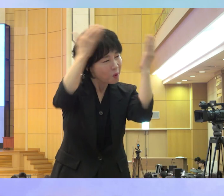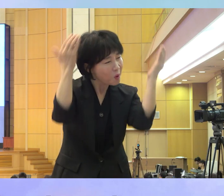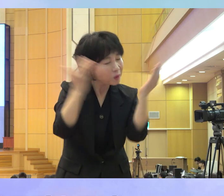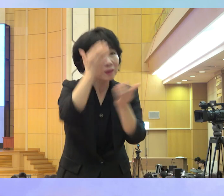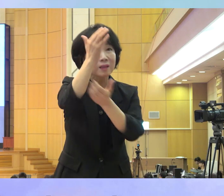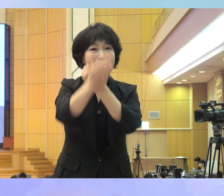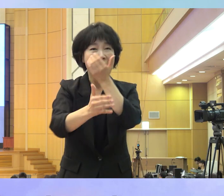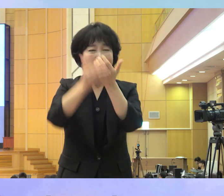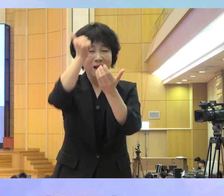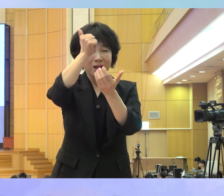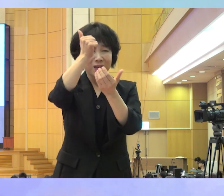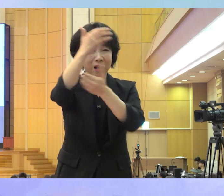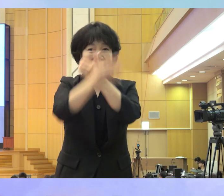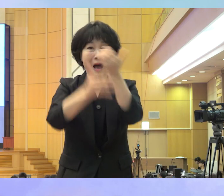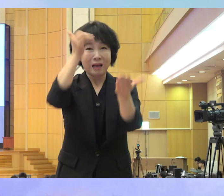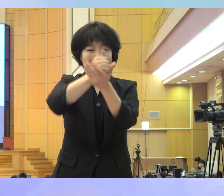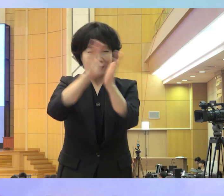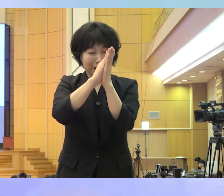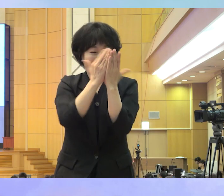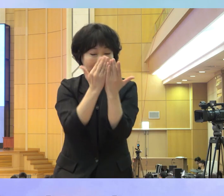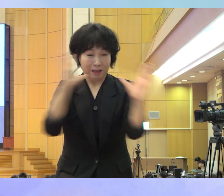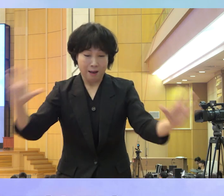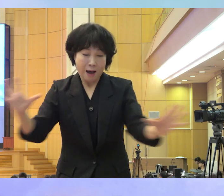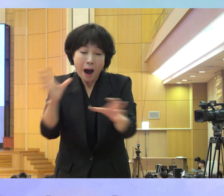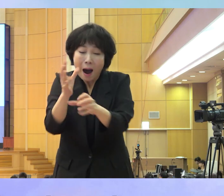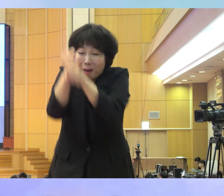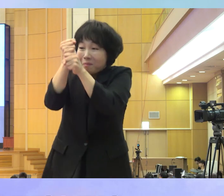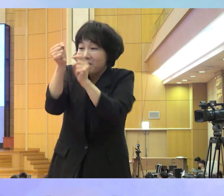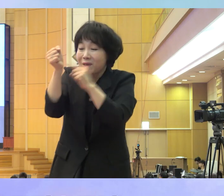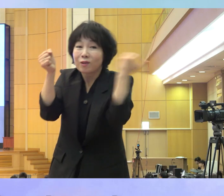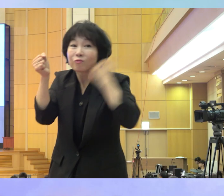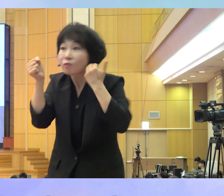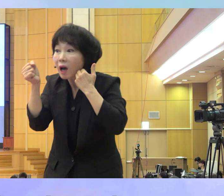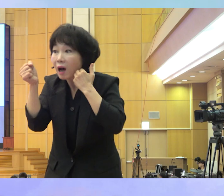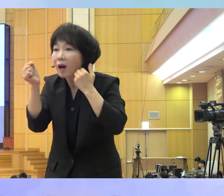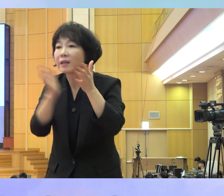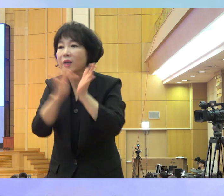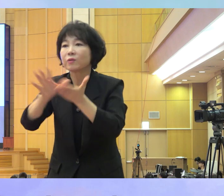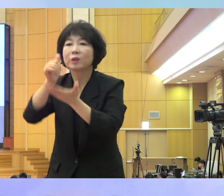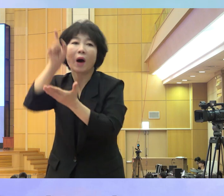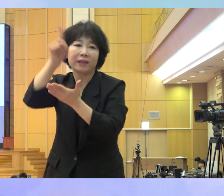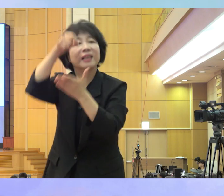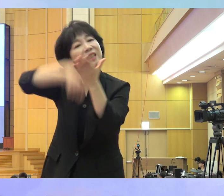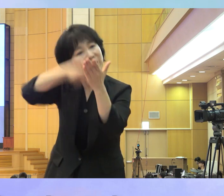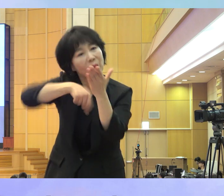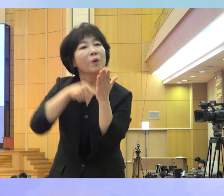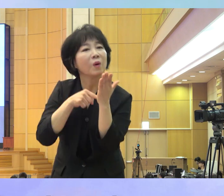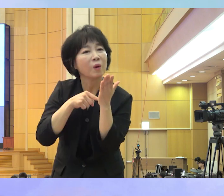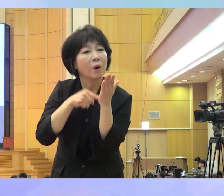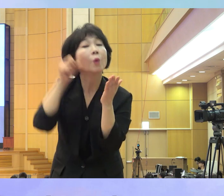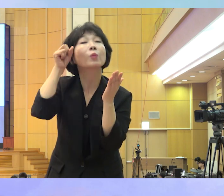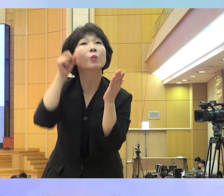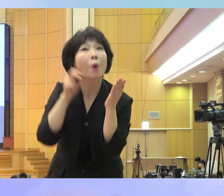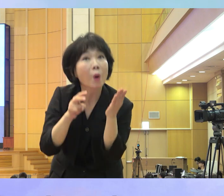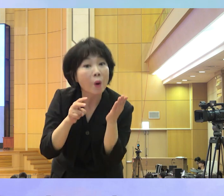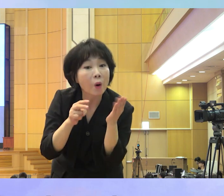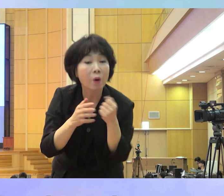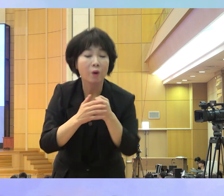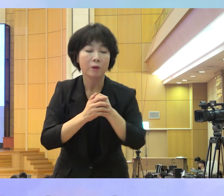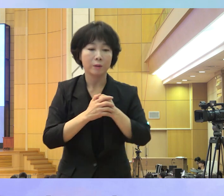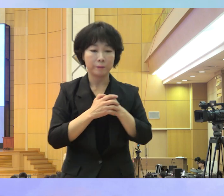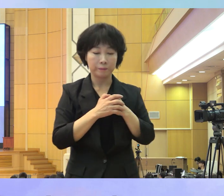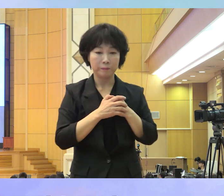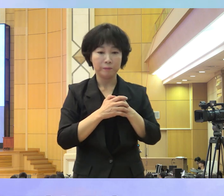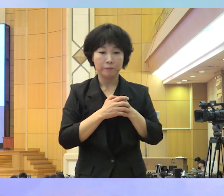성경 시편까지 모든 성경은 다 그리스도에 대해서 기록하였다 하였거늘, 그리고